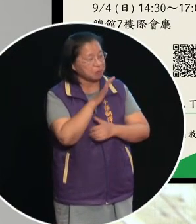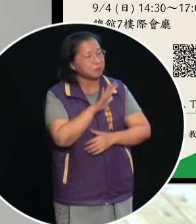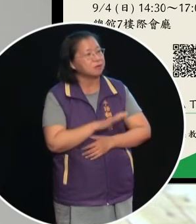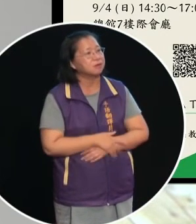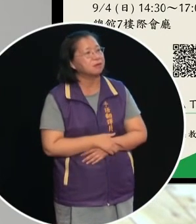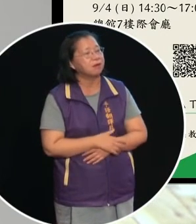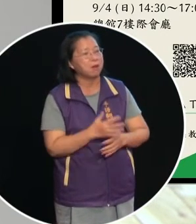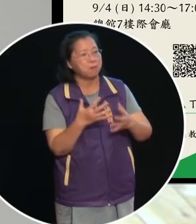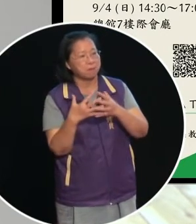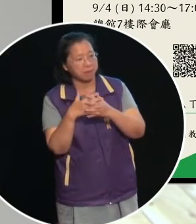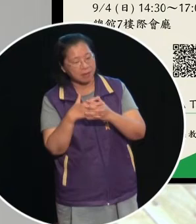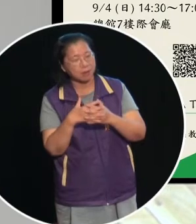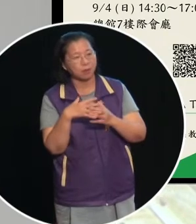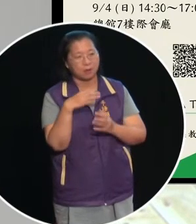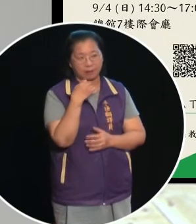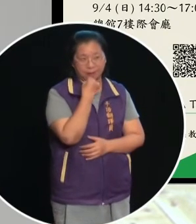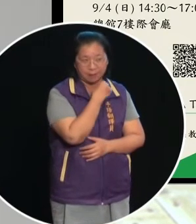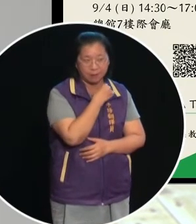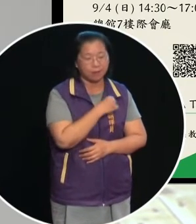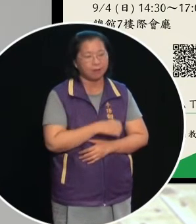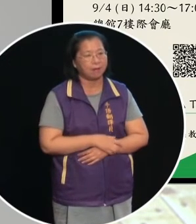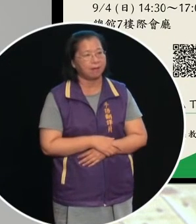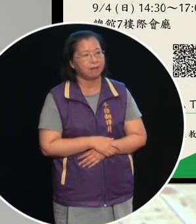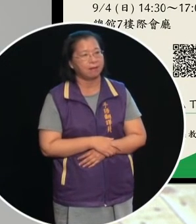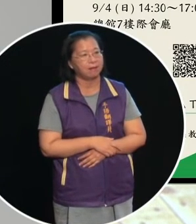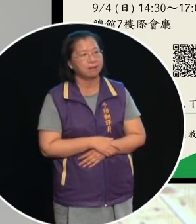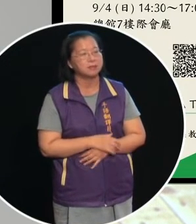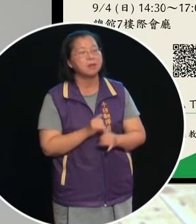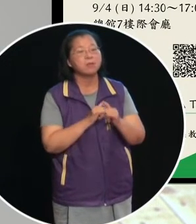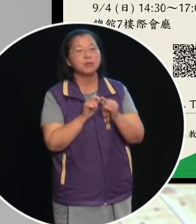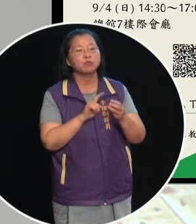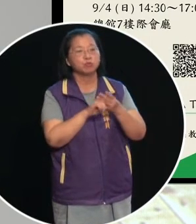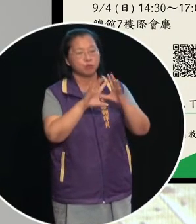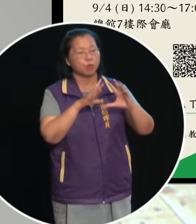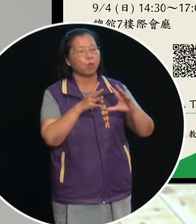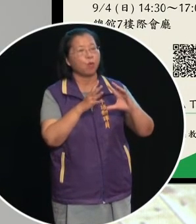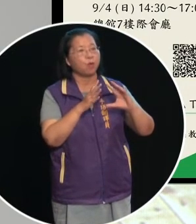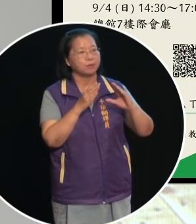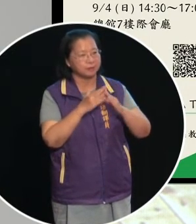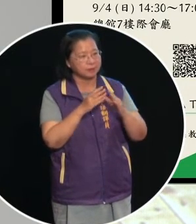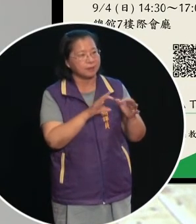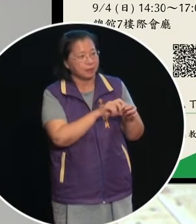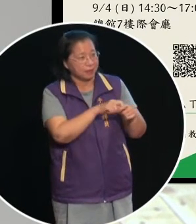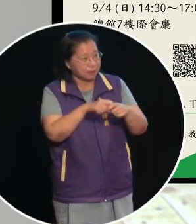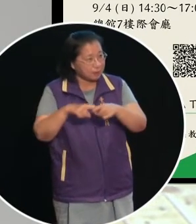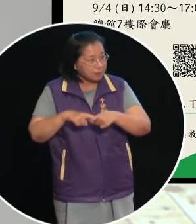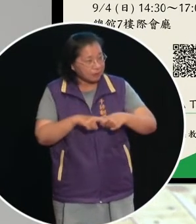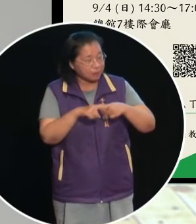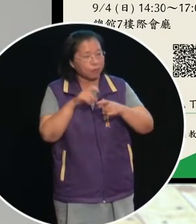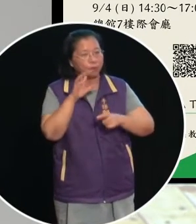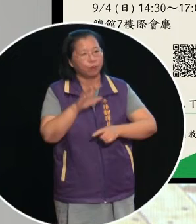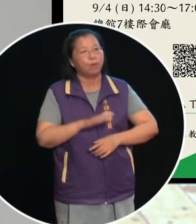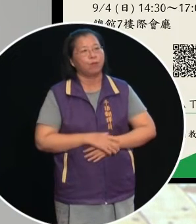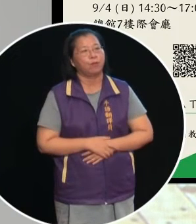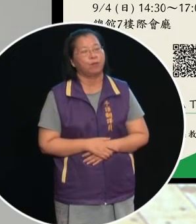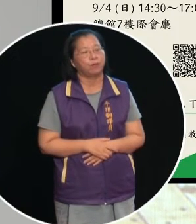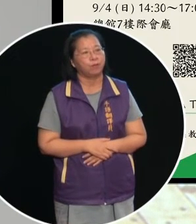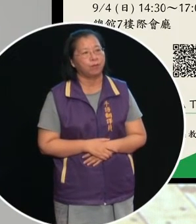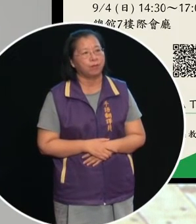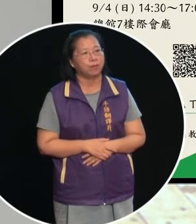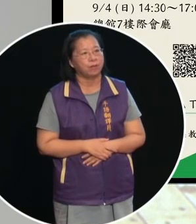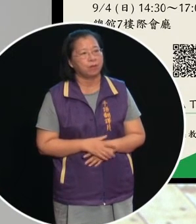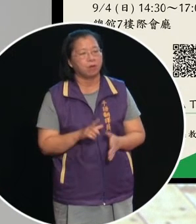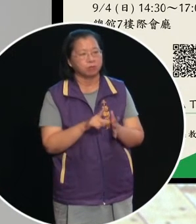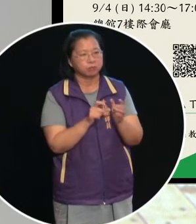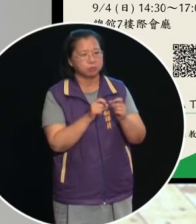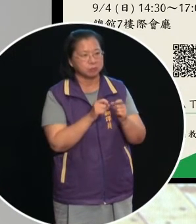跟美国、台湾、世界的民主国家联盟，这是一个我们长